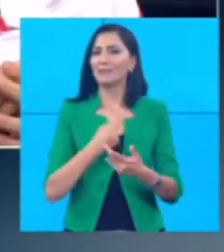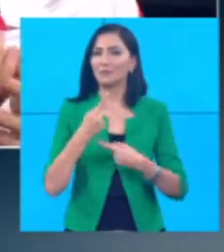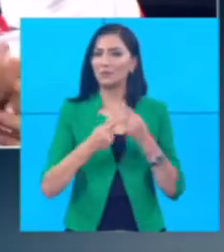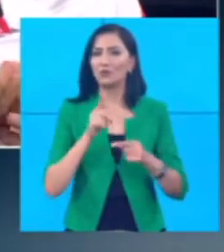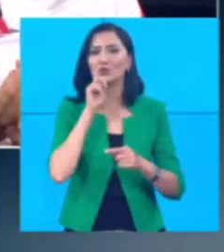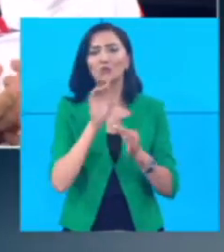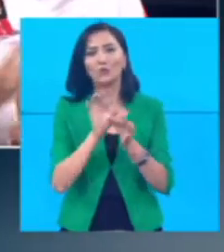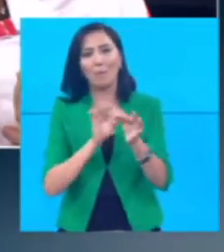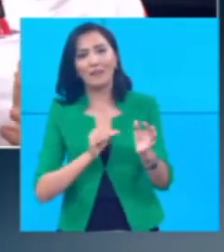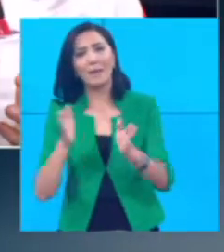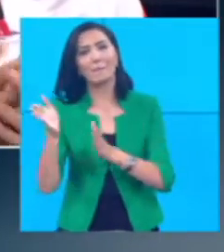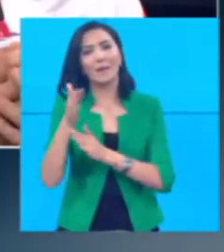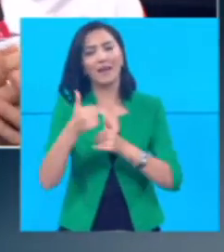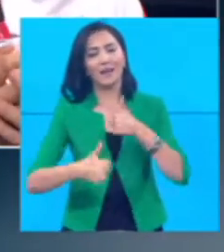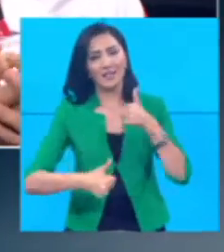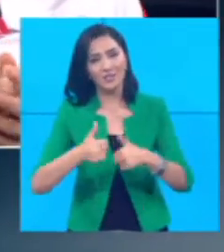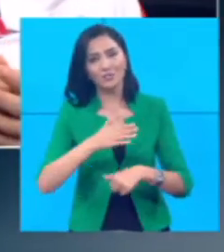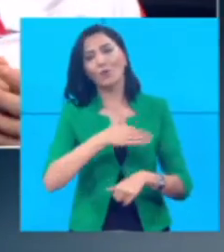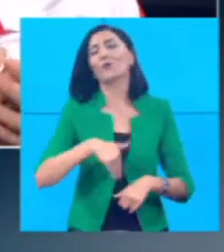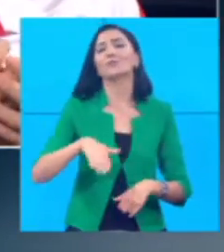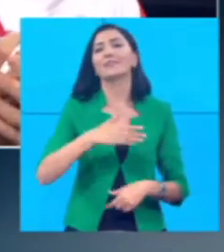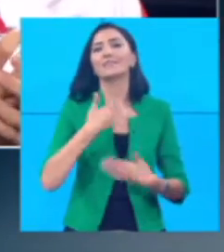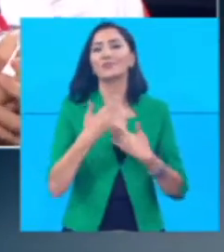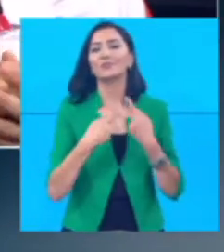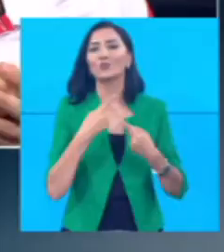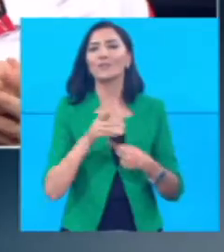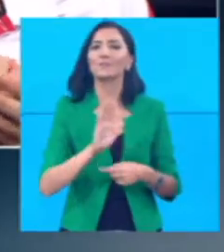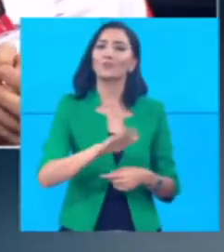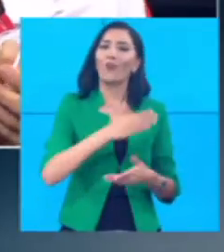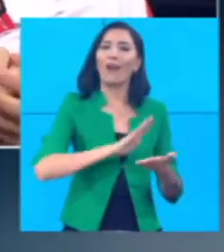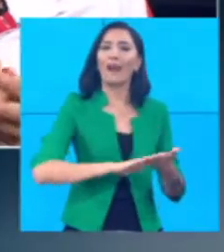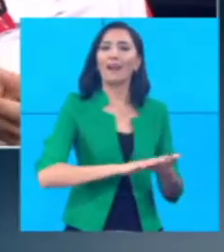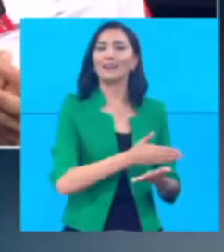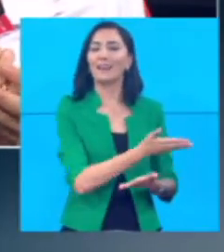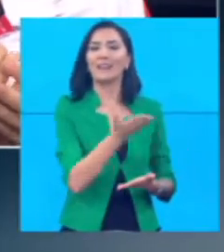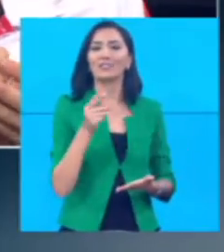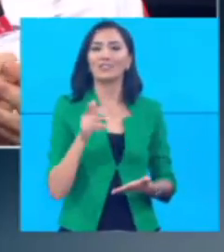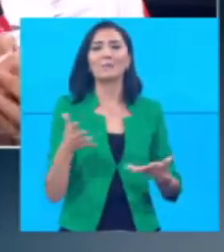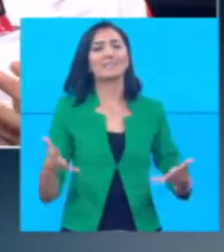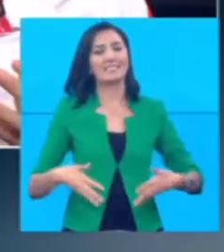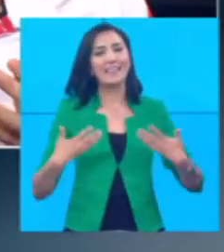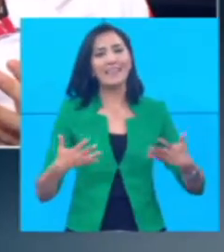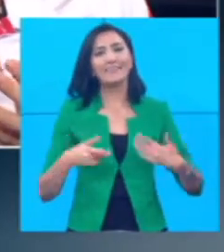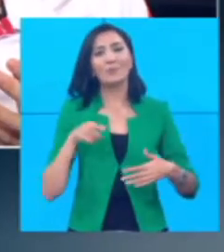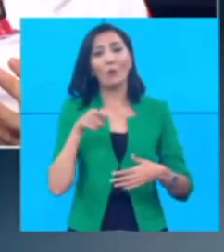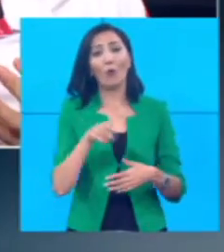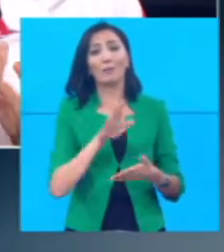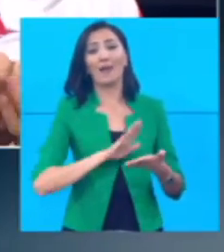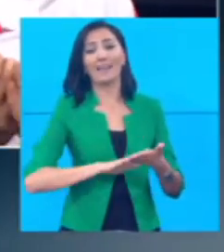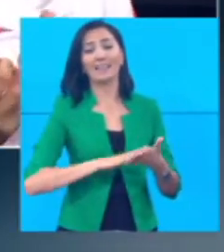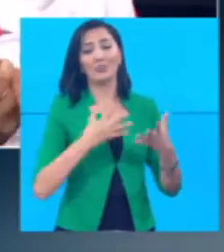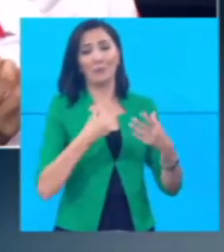kazandığım şeyi de söyledim. 100 metrede işte bayrak yarışında. Onu işte. Sonra arkadaşlarım da sevindi. İşte böyle